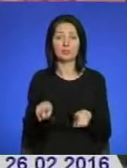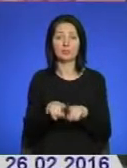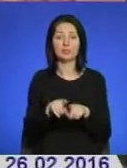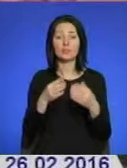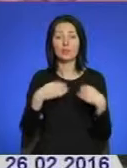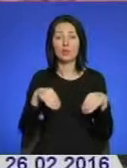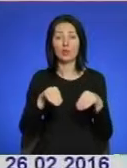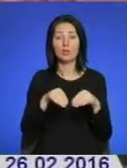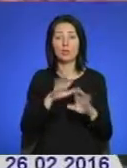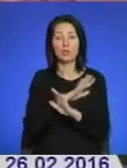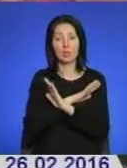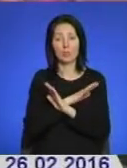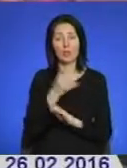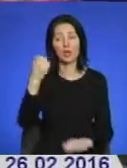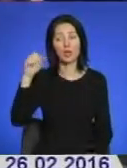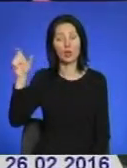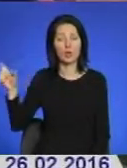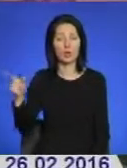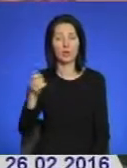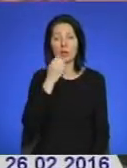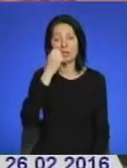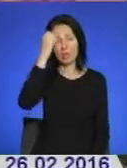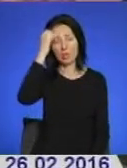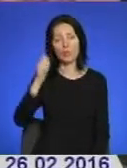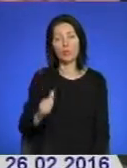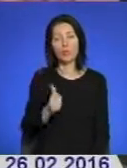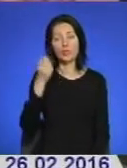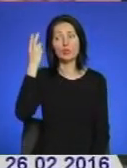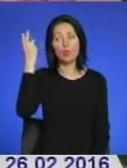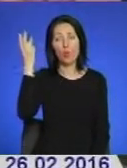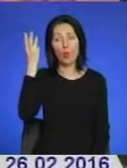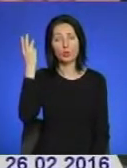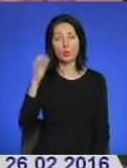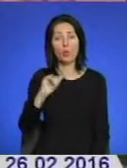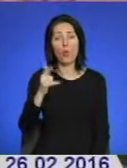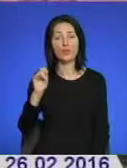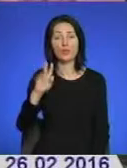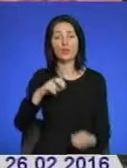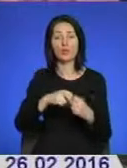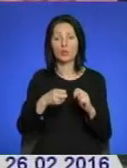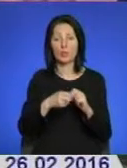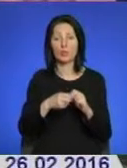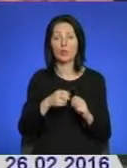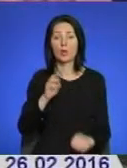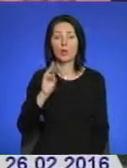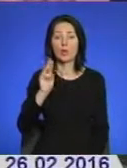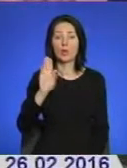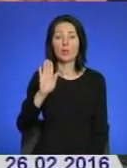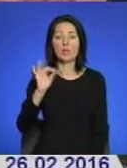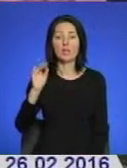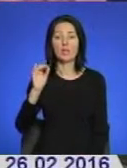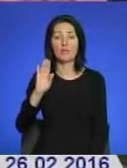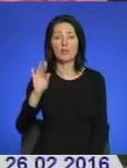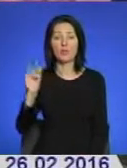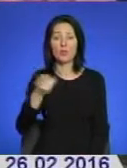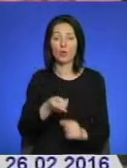родин загиблих героїв. І принагідно дякую почесному консулу Угорщини в Івано-Франківську, пану Василю Вишиванюку, який активно долучався